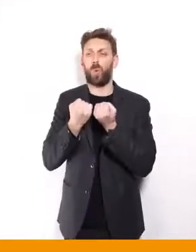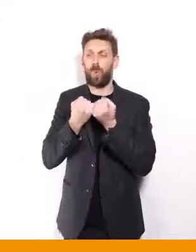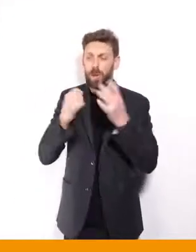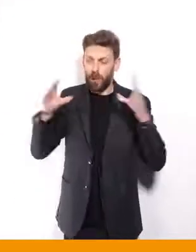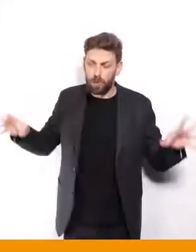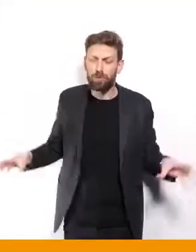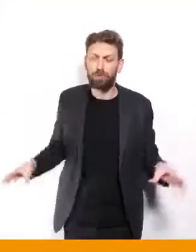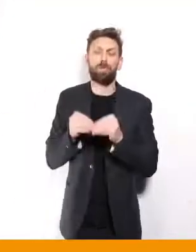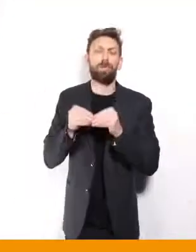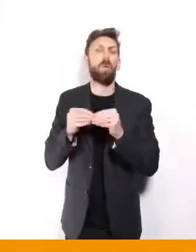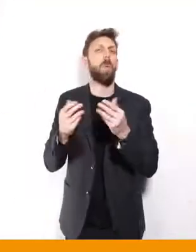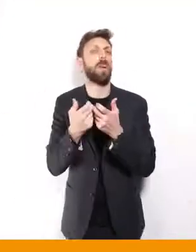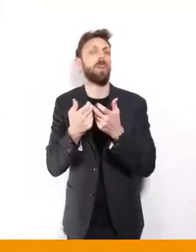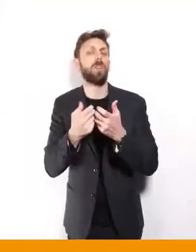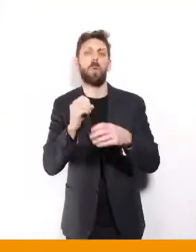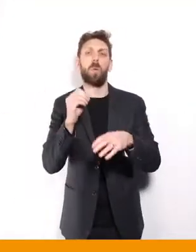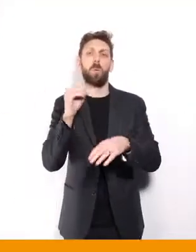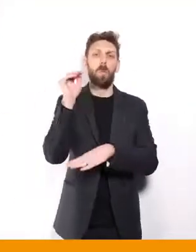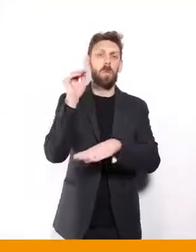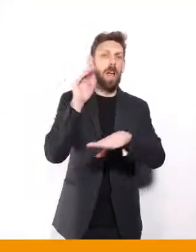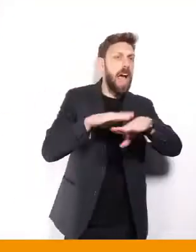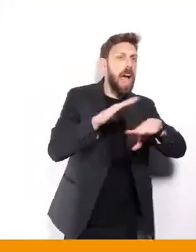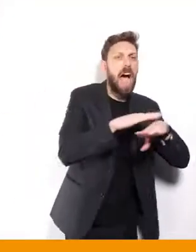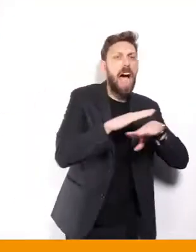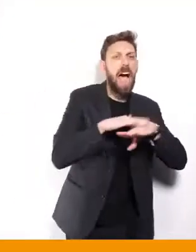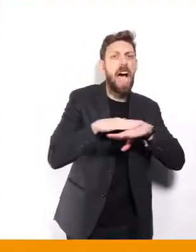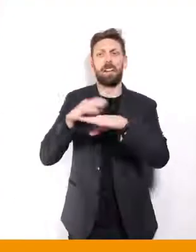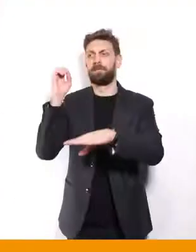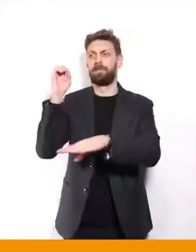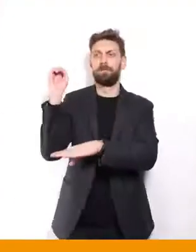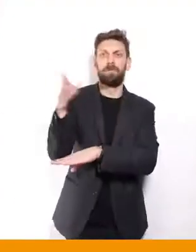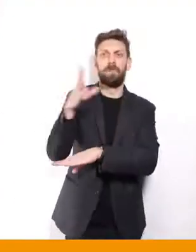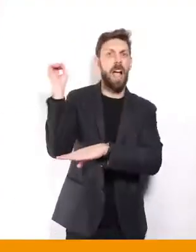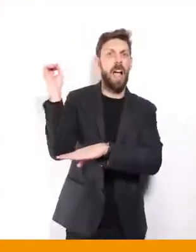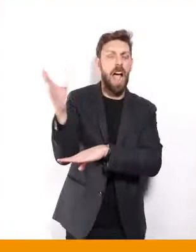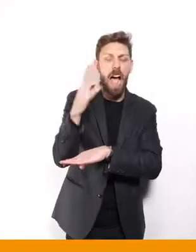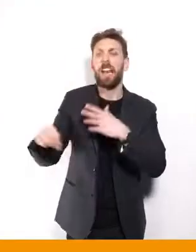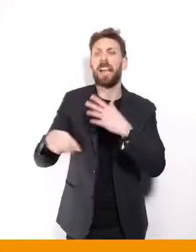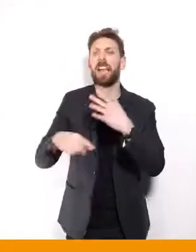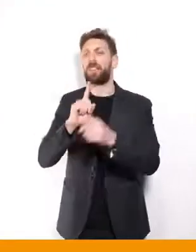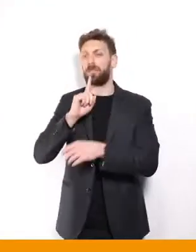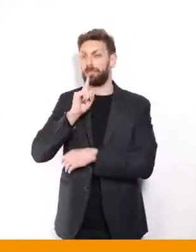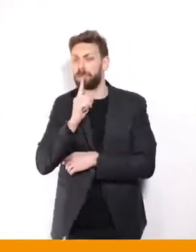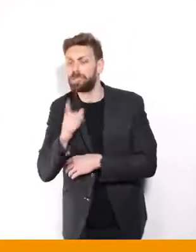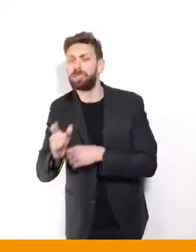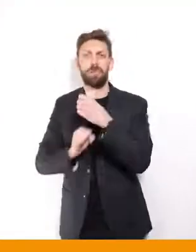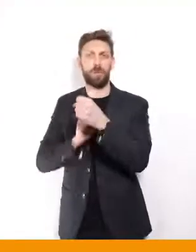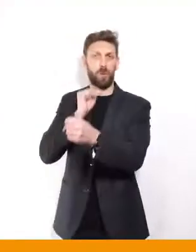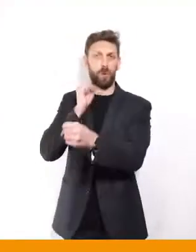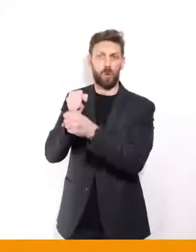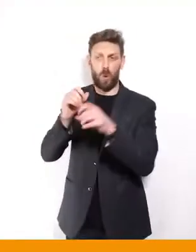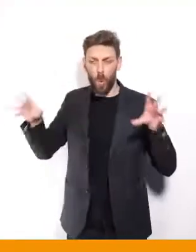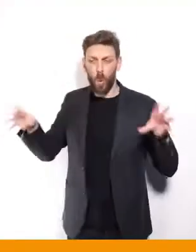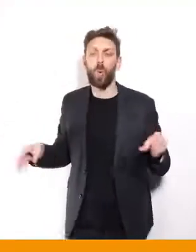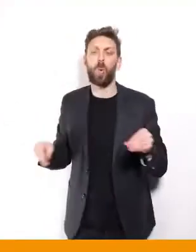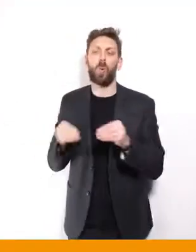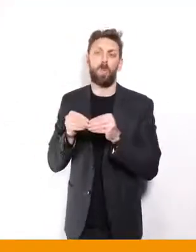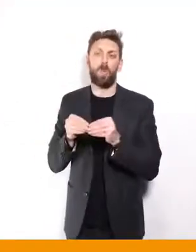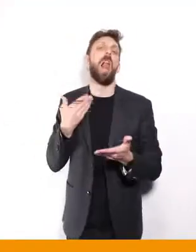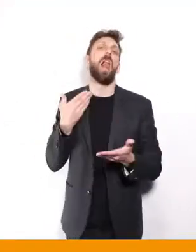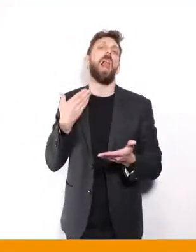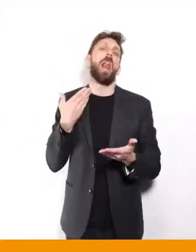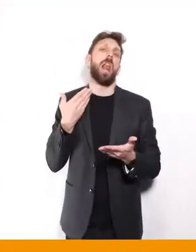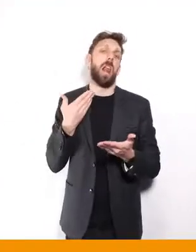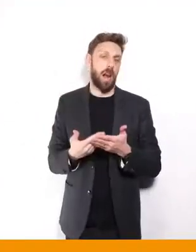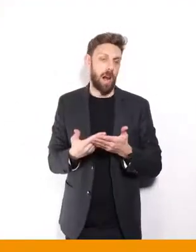d'alerte, en matière de préconisation, en matière d'injonction, en matière de sanction, je crois qu'on peut organiser, au-delà